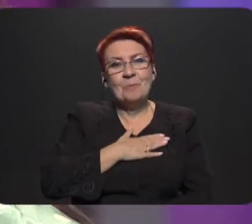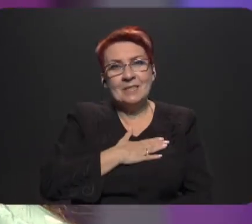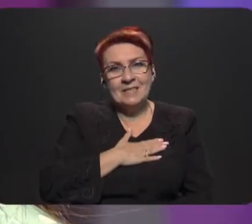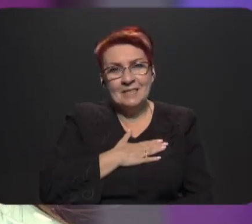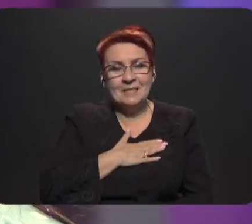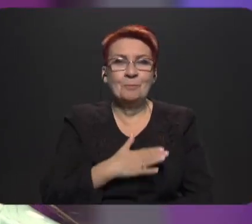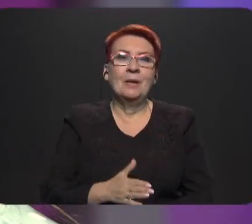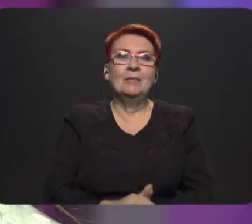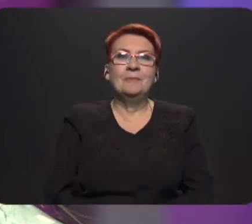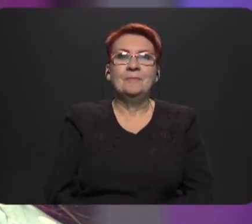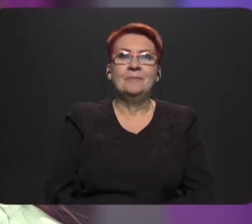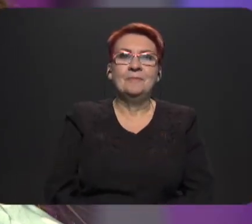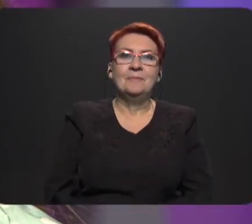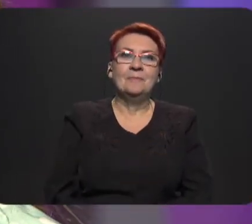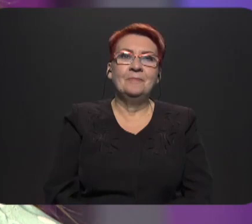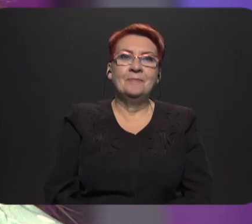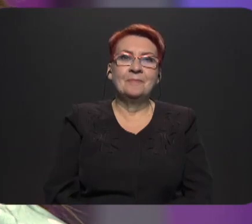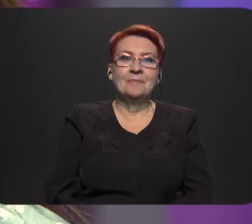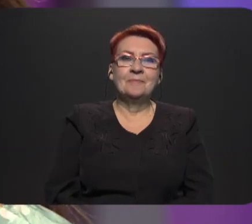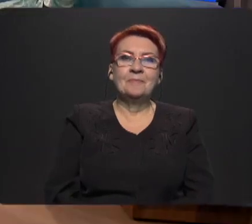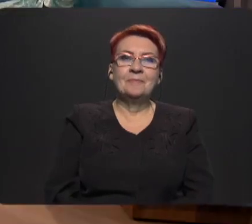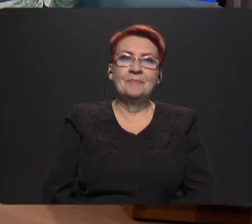что написать нам можно еще и на электронную почту